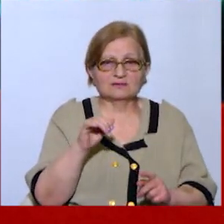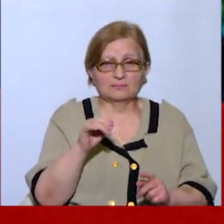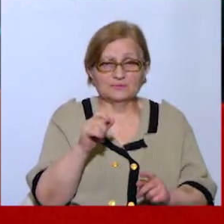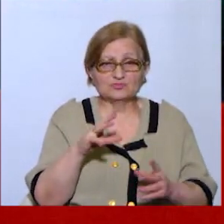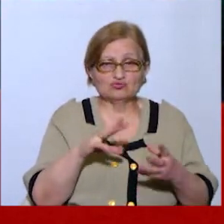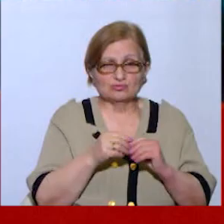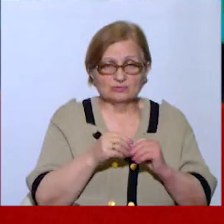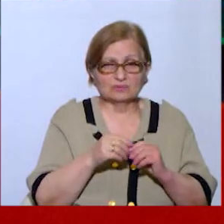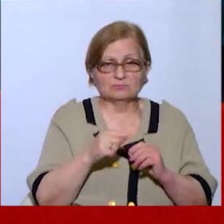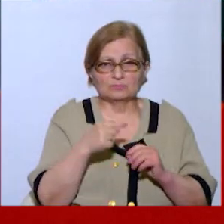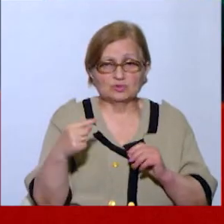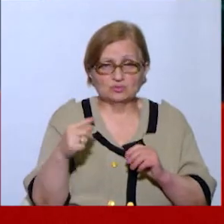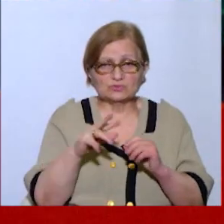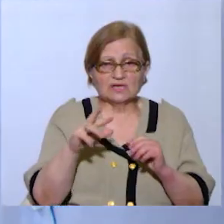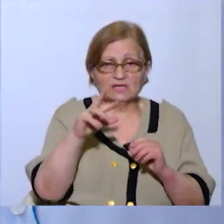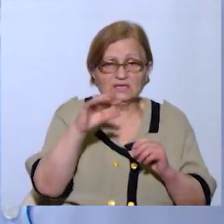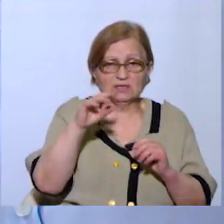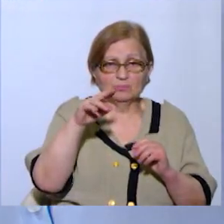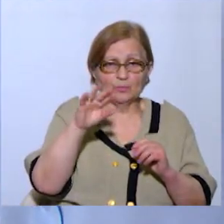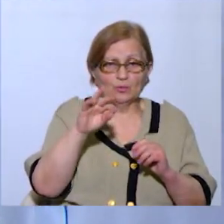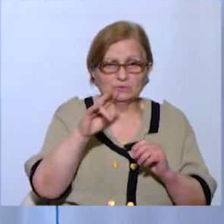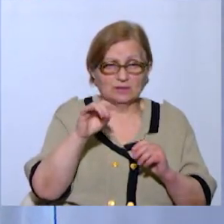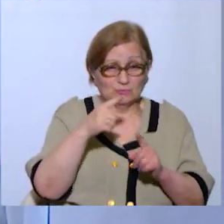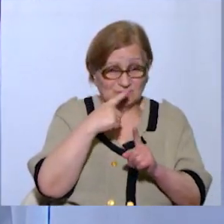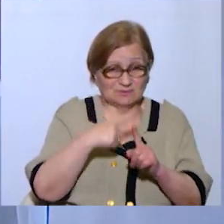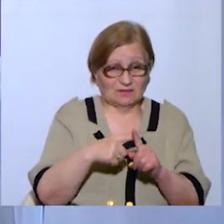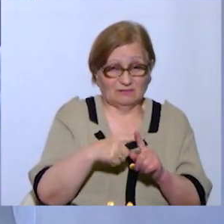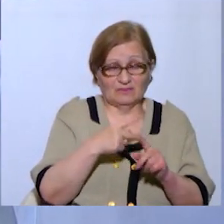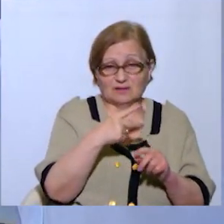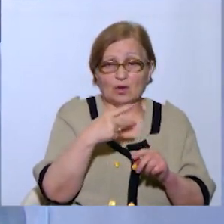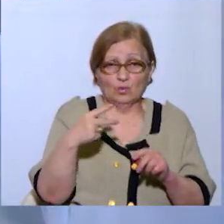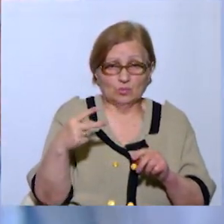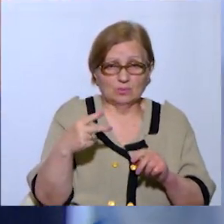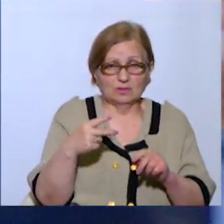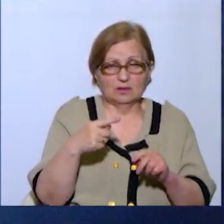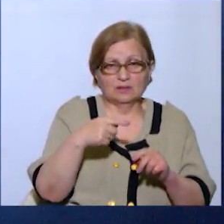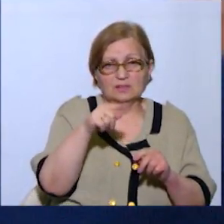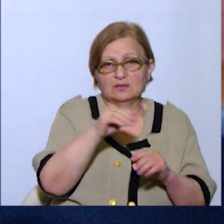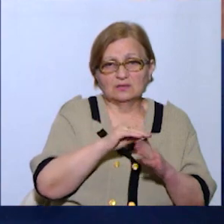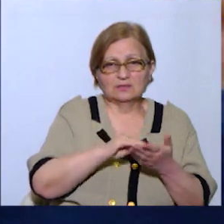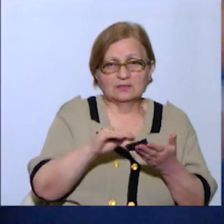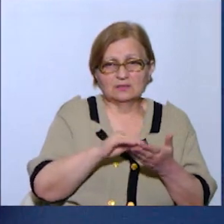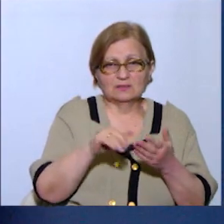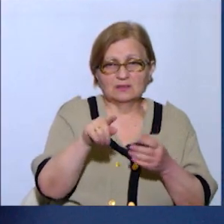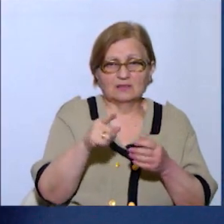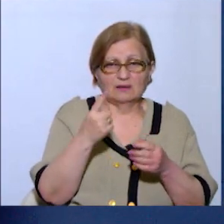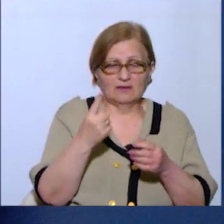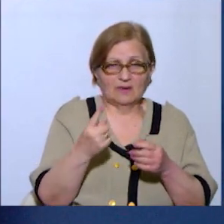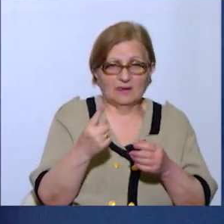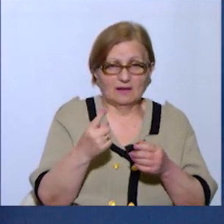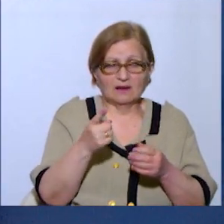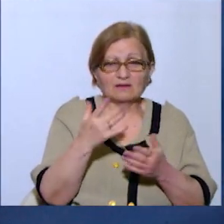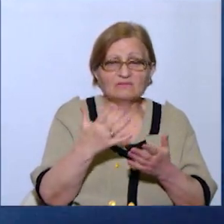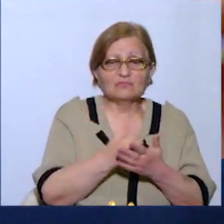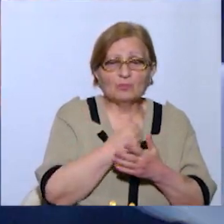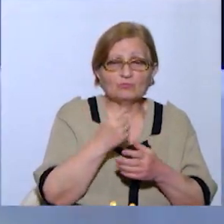მინუს ჰიპოტენუზა ნახევარი რომ უდრის ჩახაზული წრეწირის რადიუსს და ამოხსნათ აი ეს განტოლება